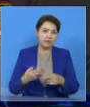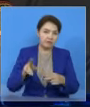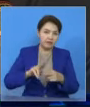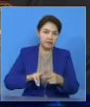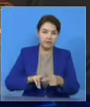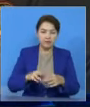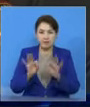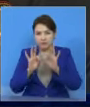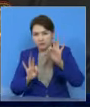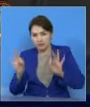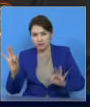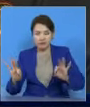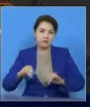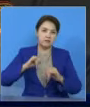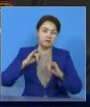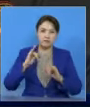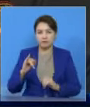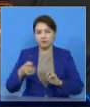олардың сымдары нашарланып,